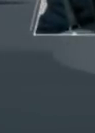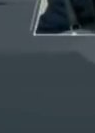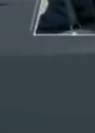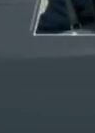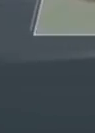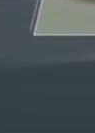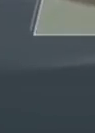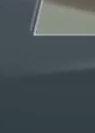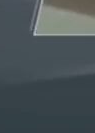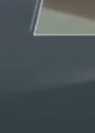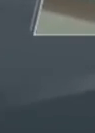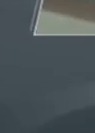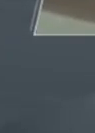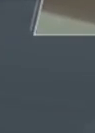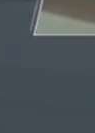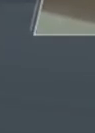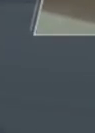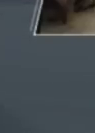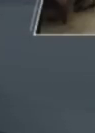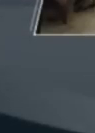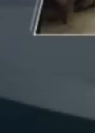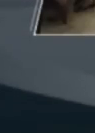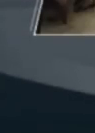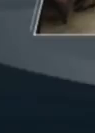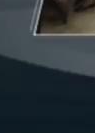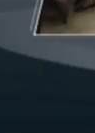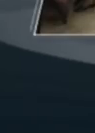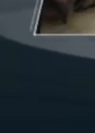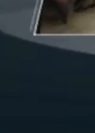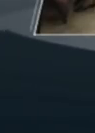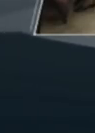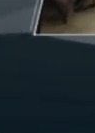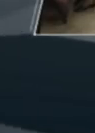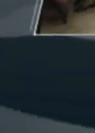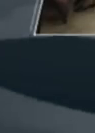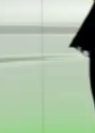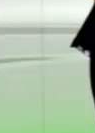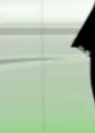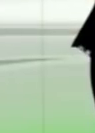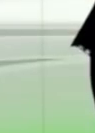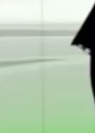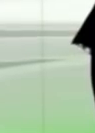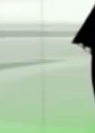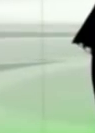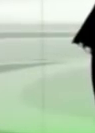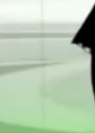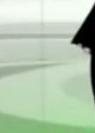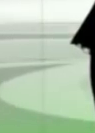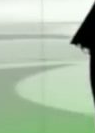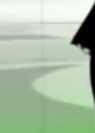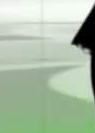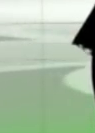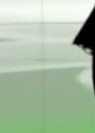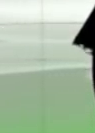оның ішінде жерлеуге байланысты бір жолғы төлемдер жүзеге асырылған күннен бастап 5 жыл бойы сақталады. Қор ұсталған жеке